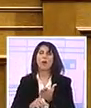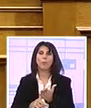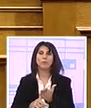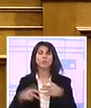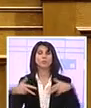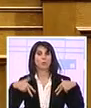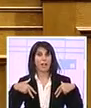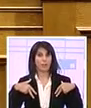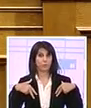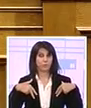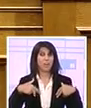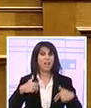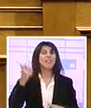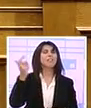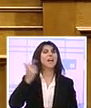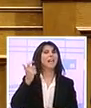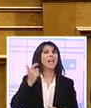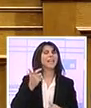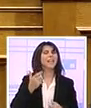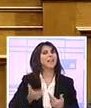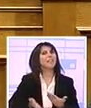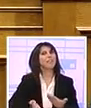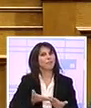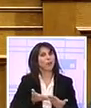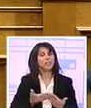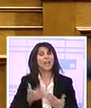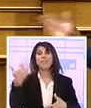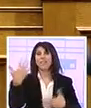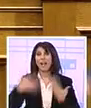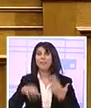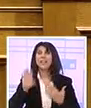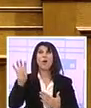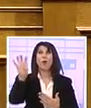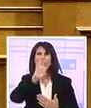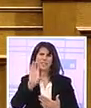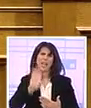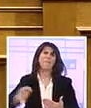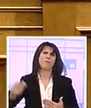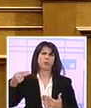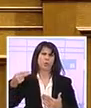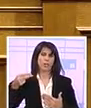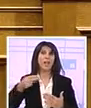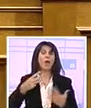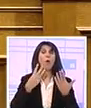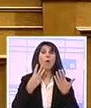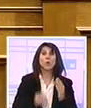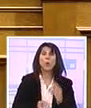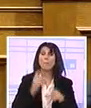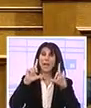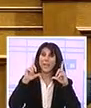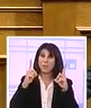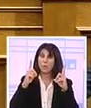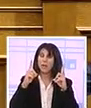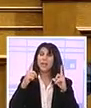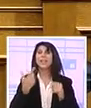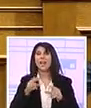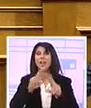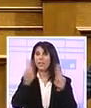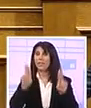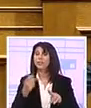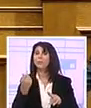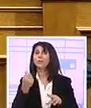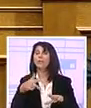η δανειακή διευκόλυνση με τις 15 χώρες, στις 16 της Ευρωζώνης έγινε στις 8 του Μάη και με το Διεθνές Νομισματικό Ταμείο